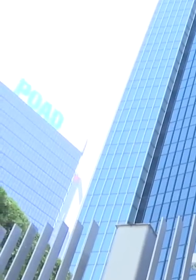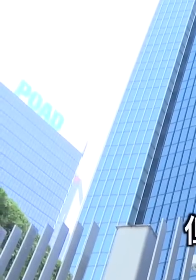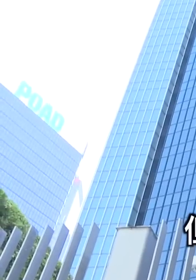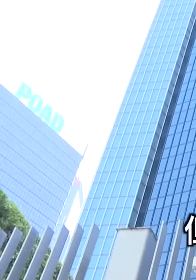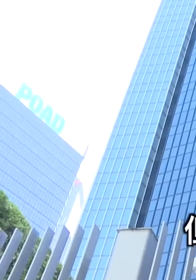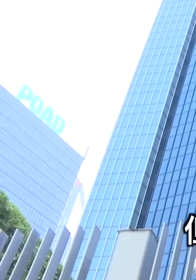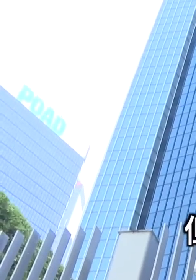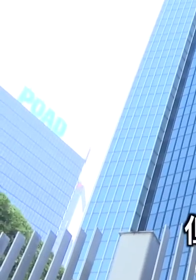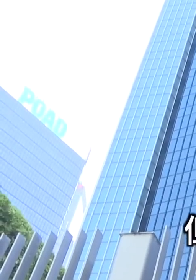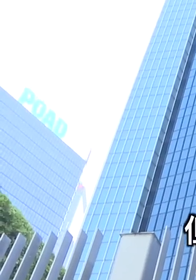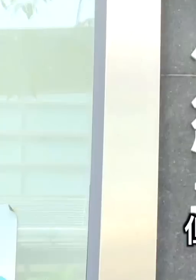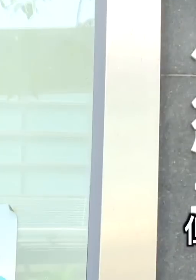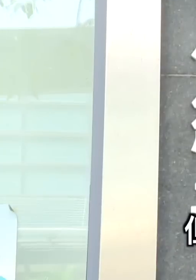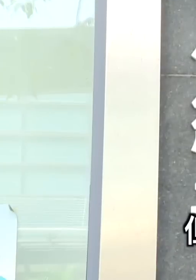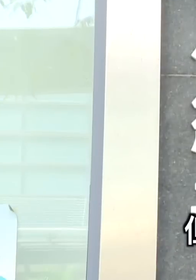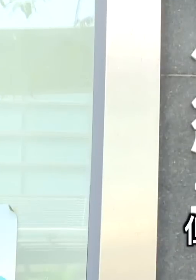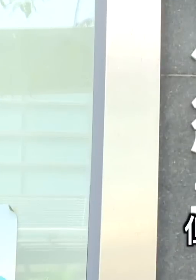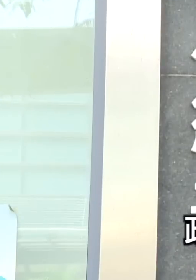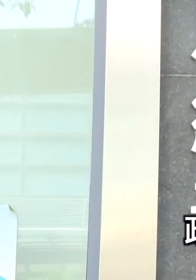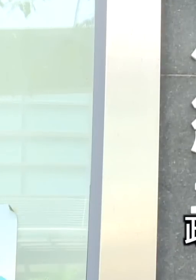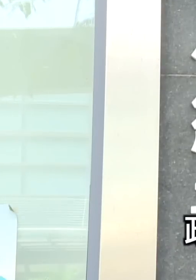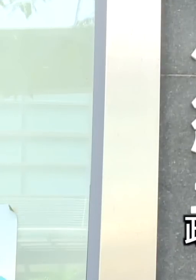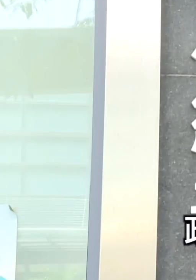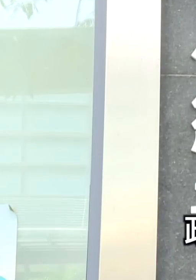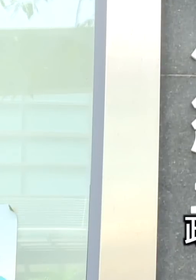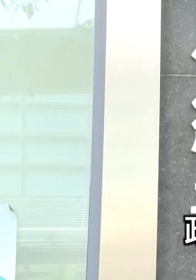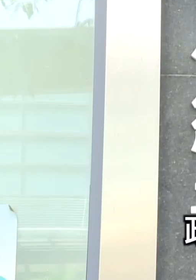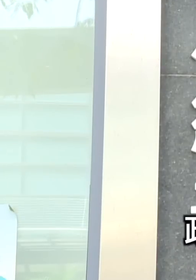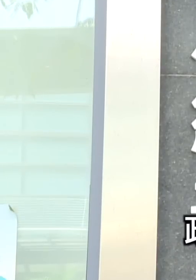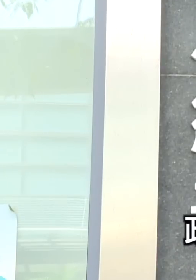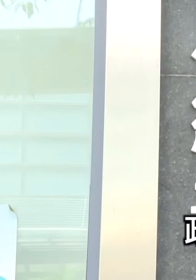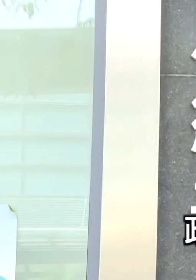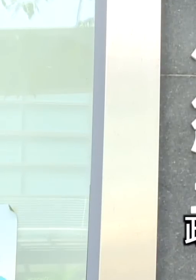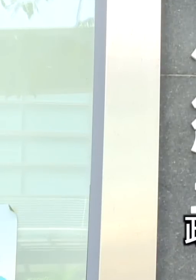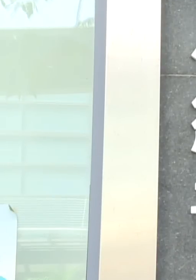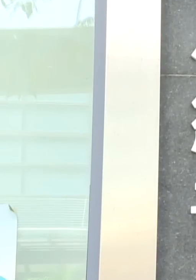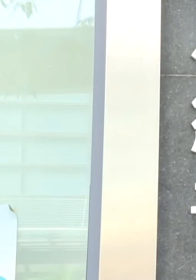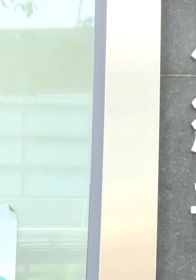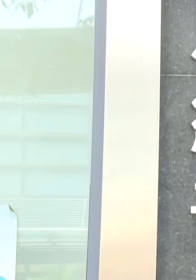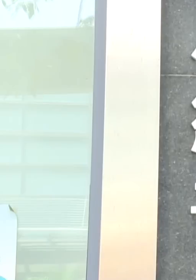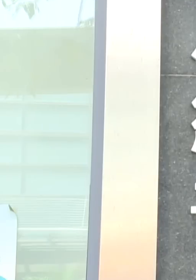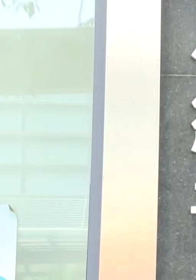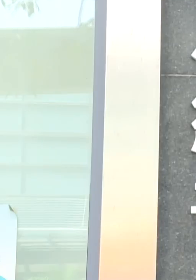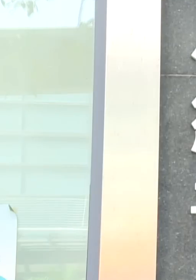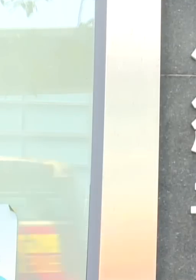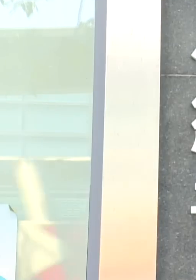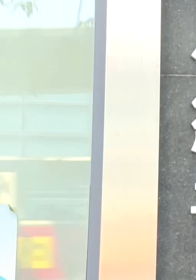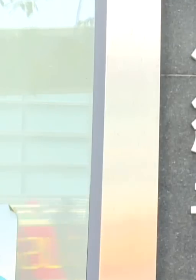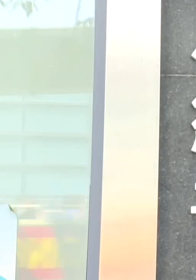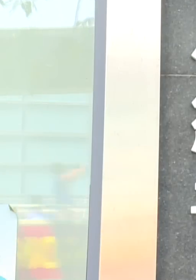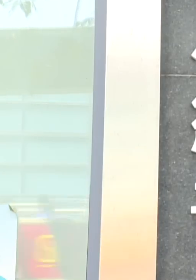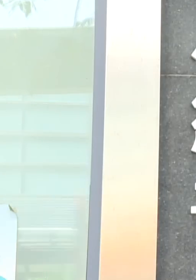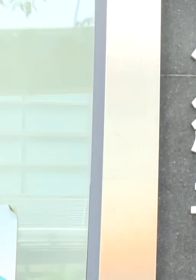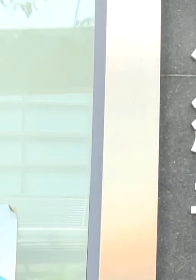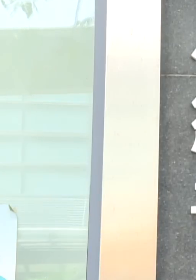4.55%， 但今次的加幅未有跟随指标。政府说是考虑了经济状况、政府财政和公务员士气